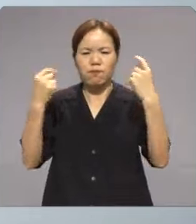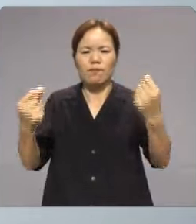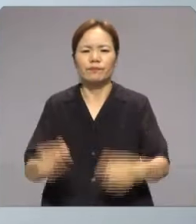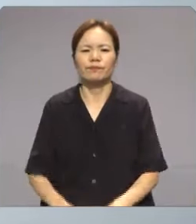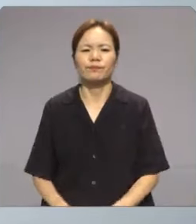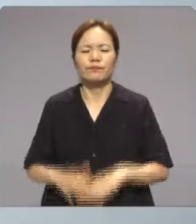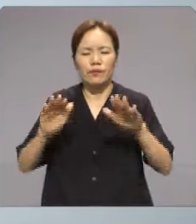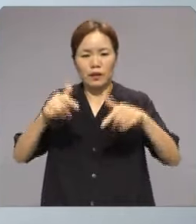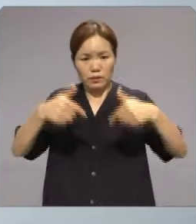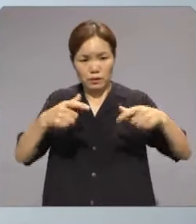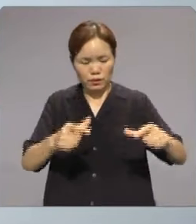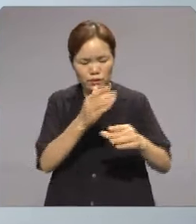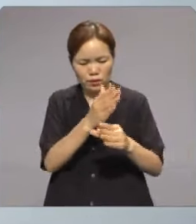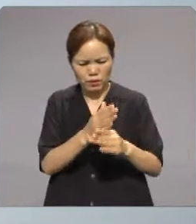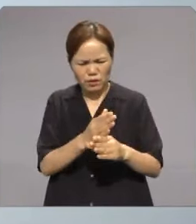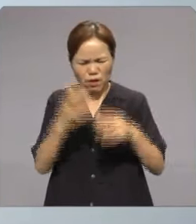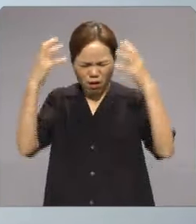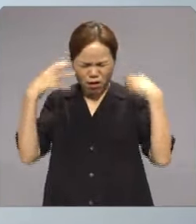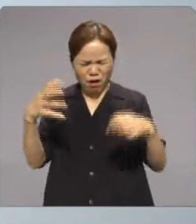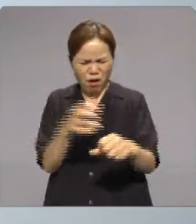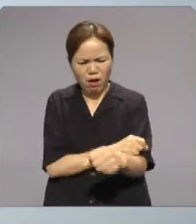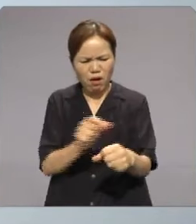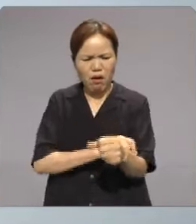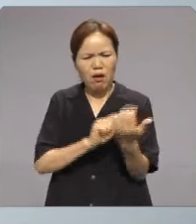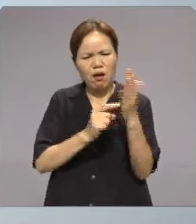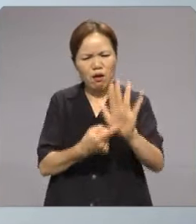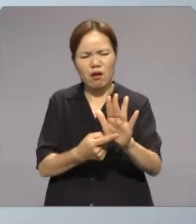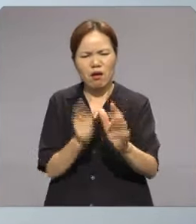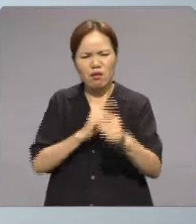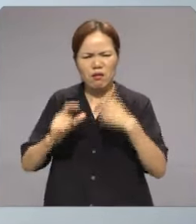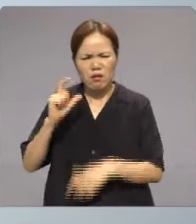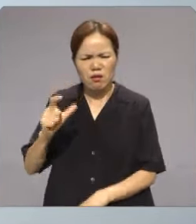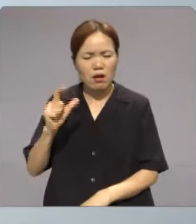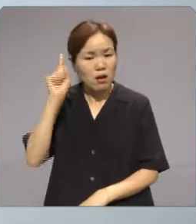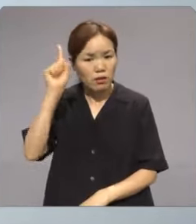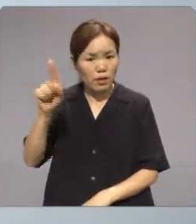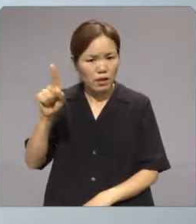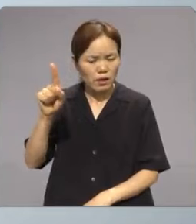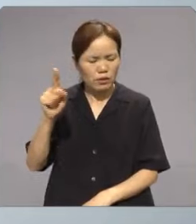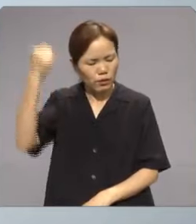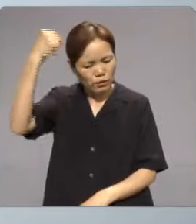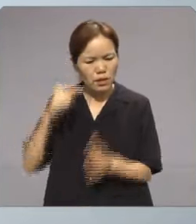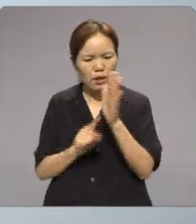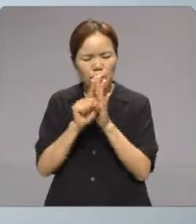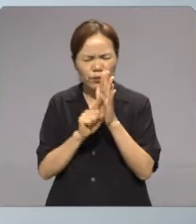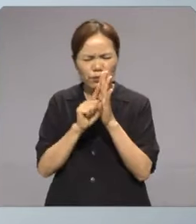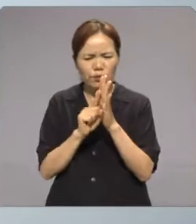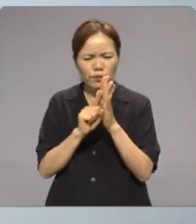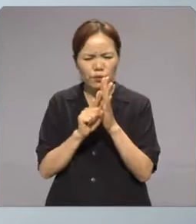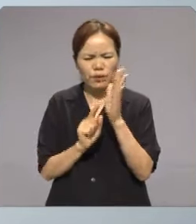오늘 서쪽 지역 중심으로 폭염 특보가 한층 더 강화됐고 내일도 대부분 지역 최고 체감 온도가 35도